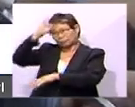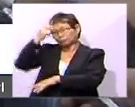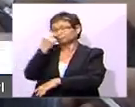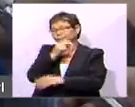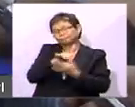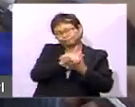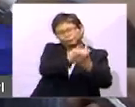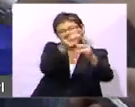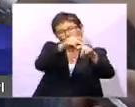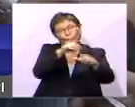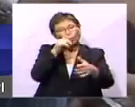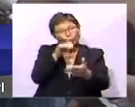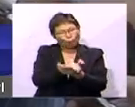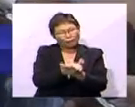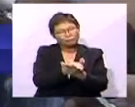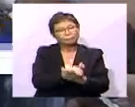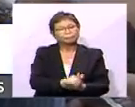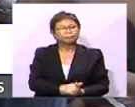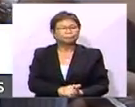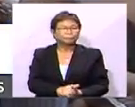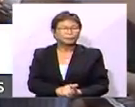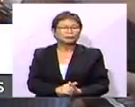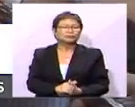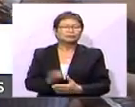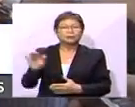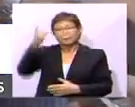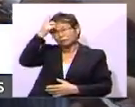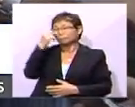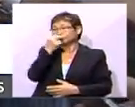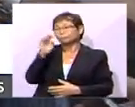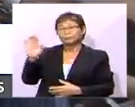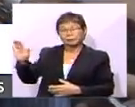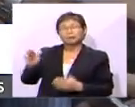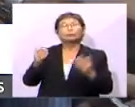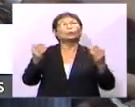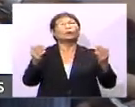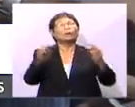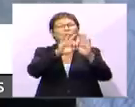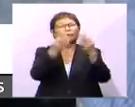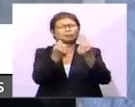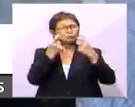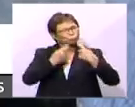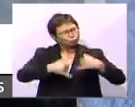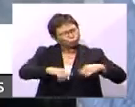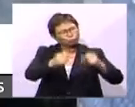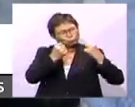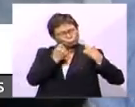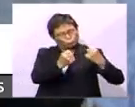kepada isteri Allahyarham. Dia mendoakan supaya keluarga ini terus tabah.